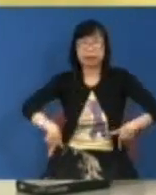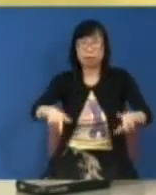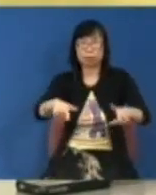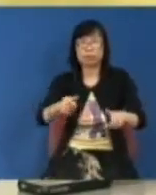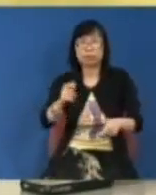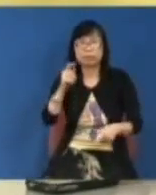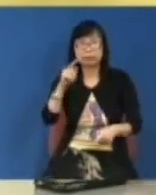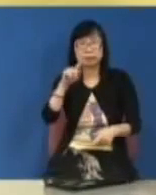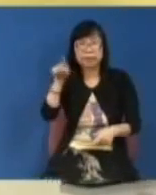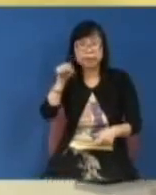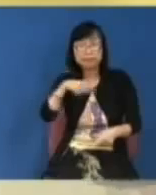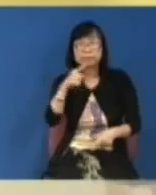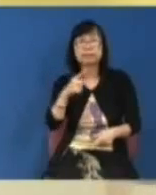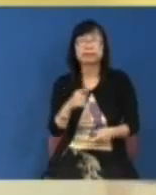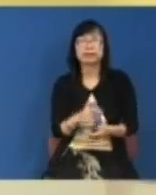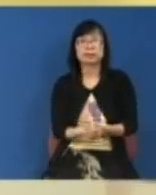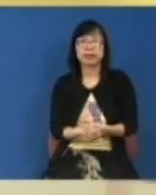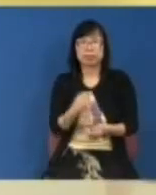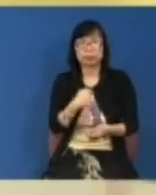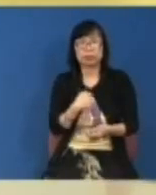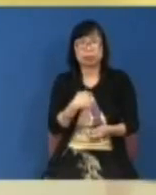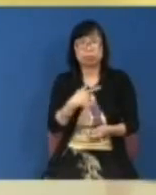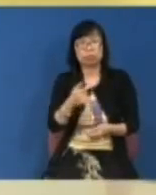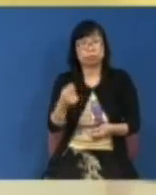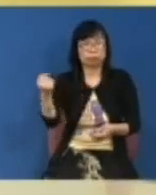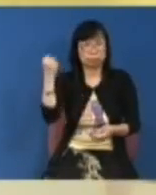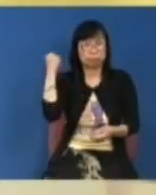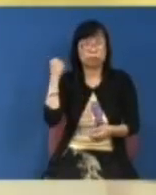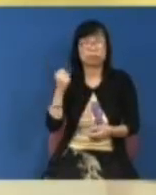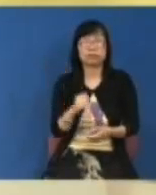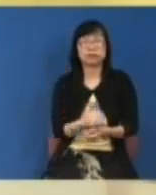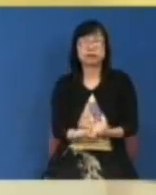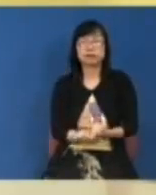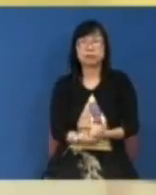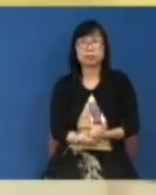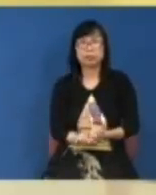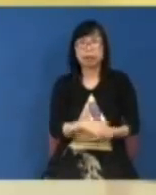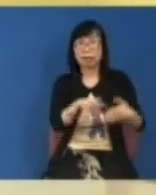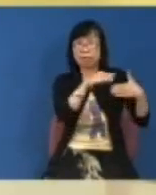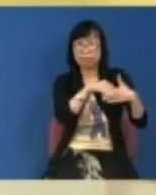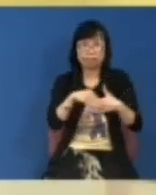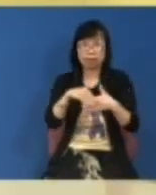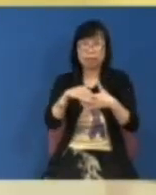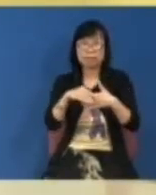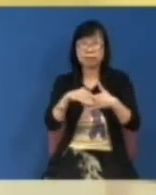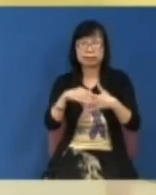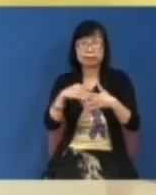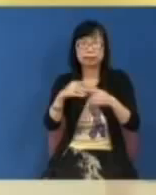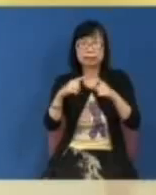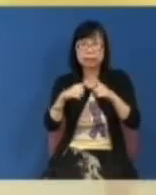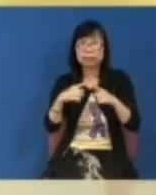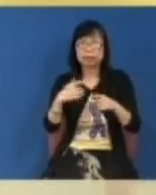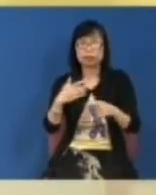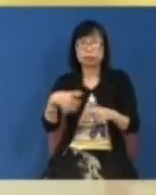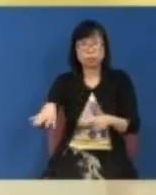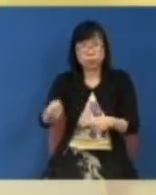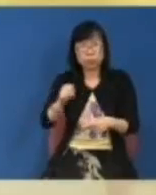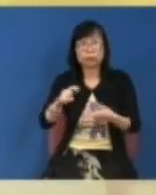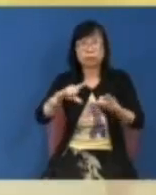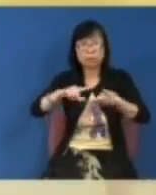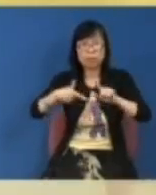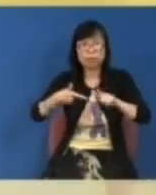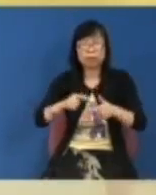嘛，所以他有什麼道德力量嘛，他有什麼道德定就帶領啲人用他的方法嘛。我而家